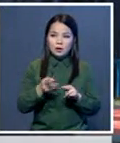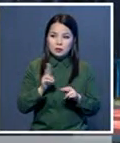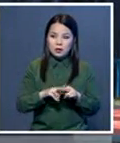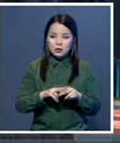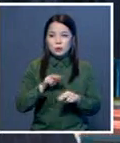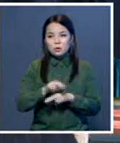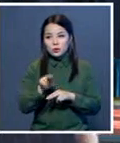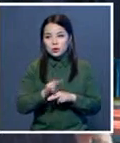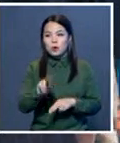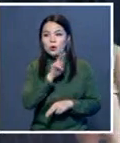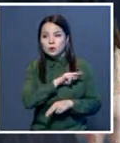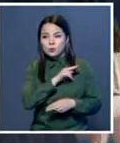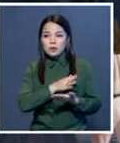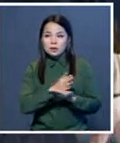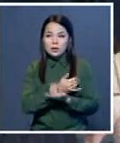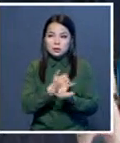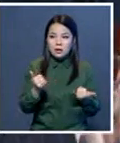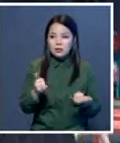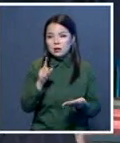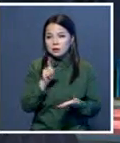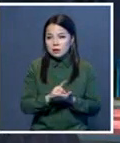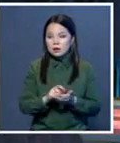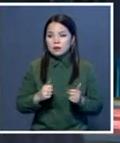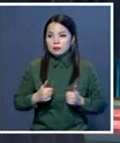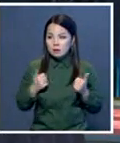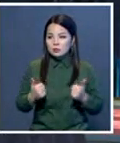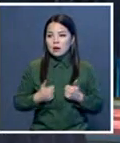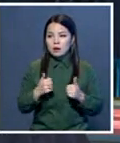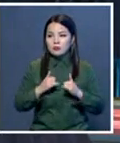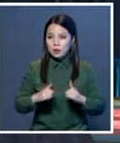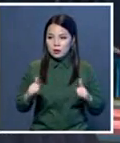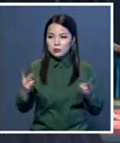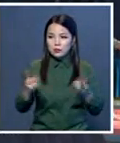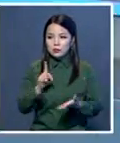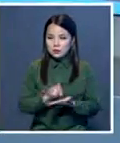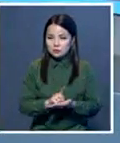жасап жатыр балдарымыз. Қазақстанда жүлдегер болып жатыр, Қазақстан чемпионы болып жатыр, халықаралық жарыстарда жеңімпаз болып жүр.